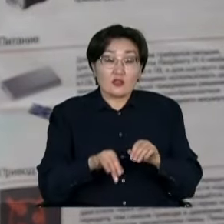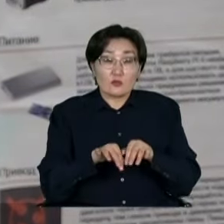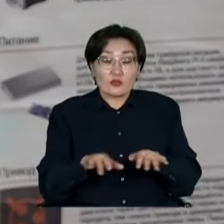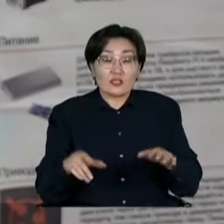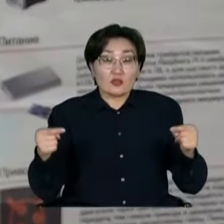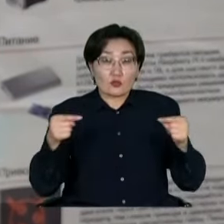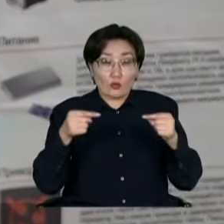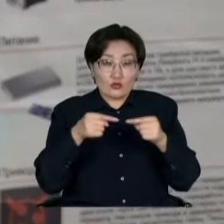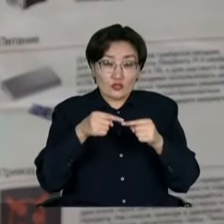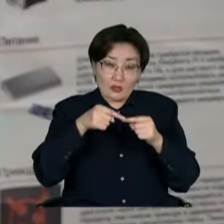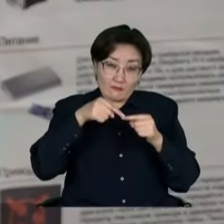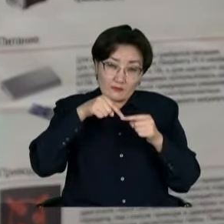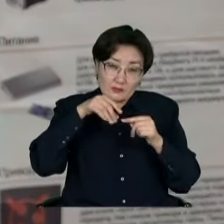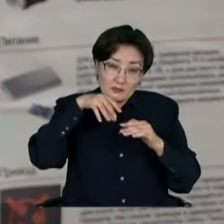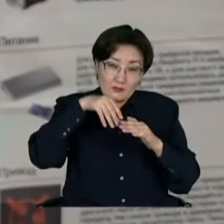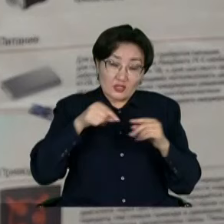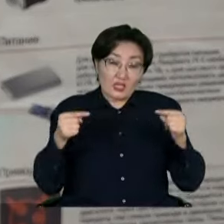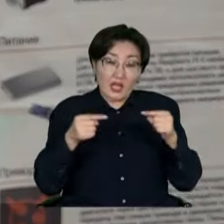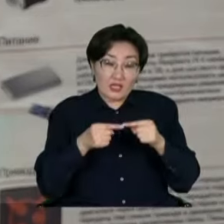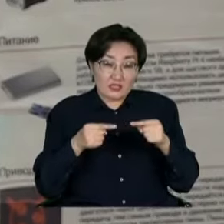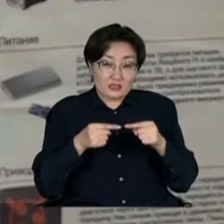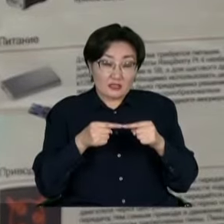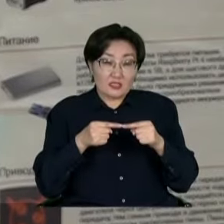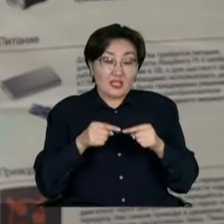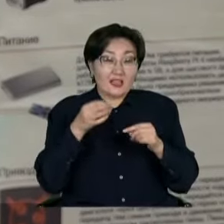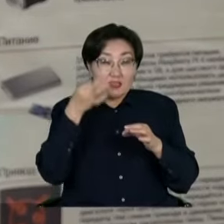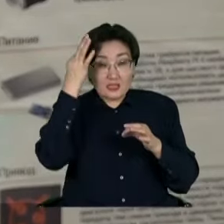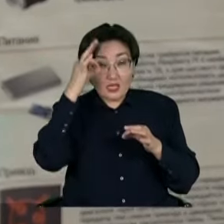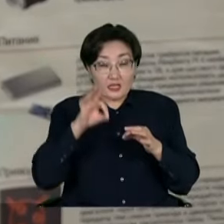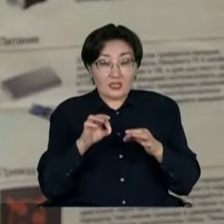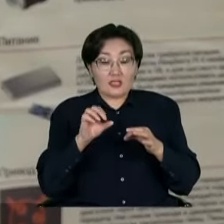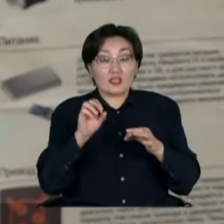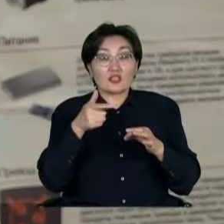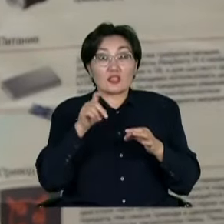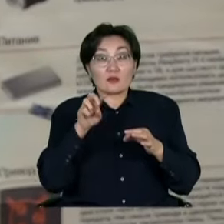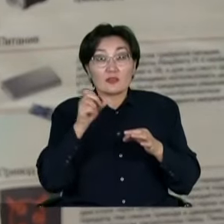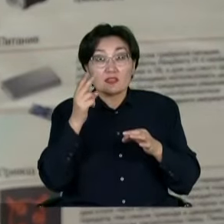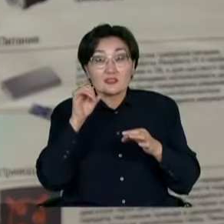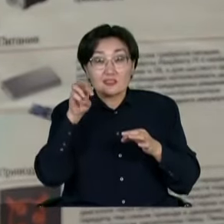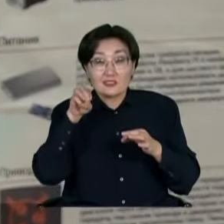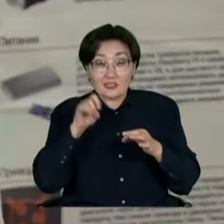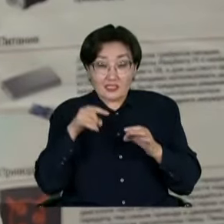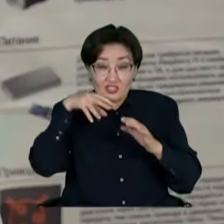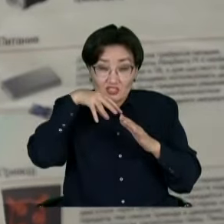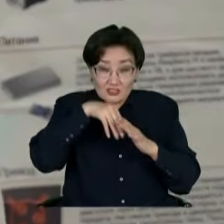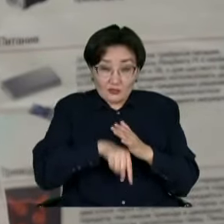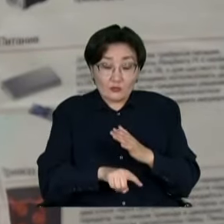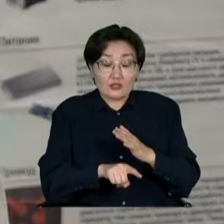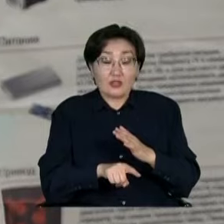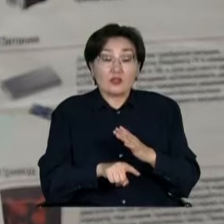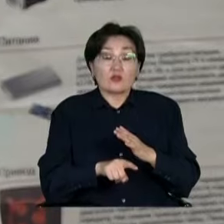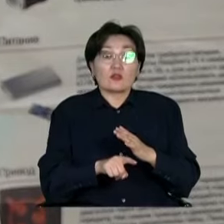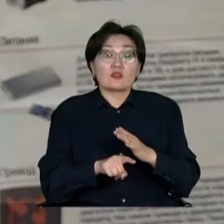точное внесение деп айтады ғой. Нақты дәл жаңа гербицидтерді енгізеді. Сол арқылы жатаған